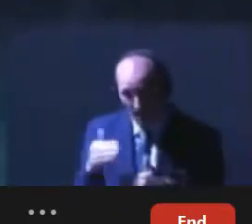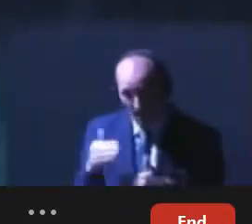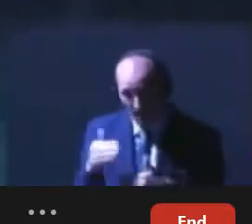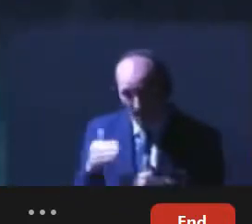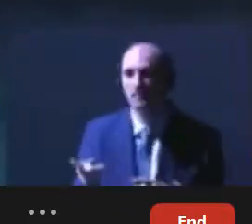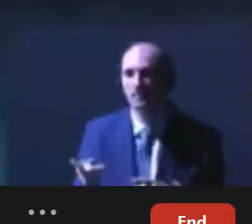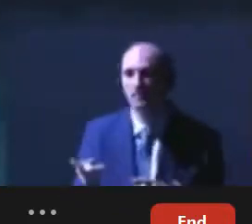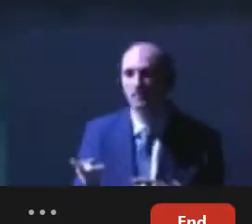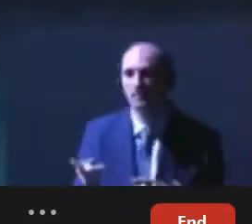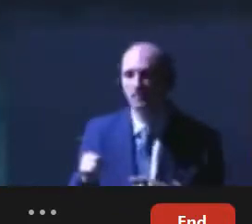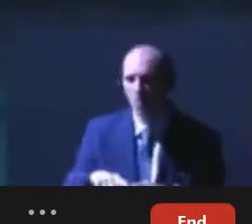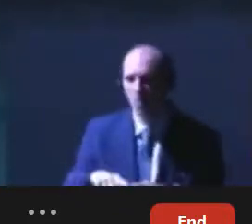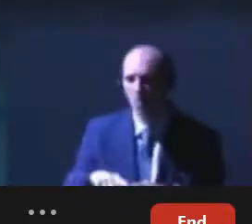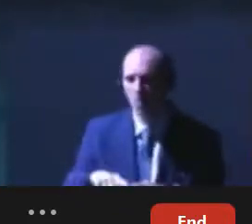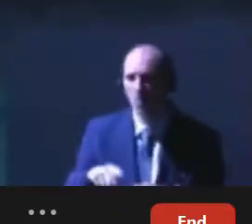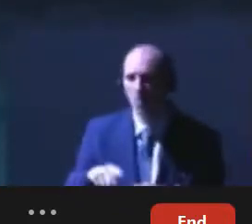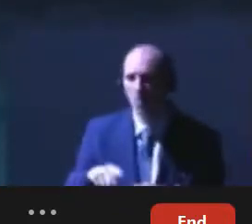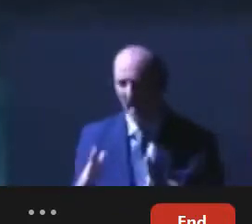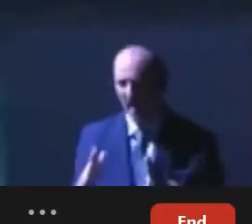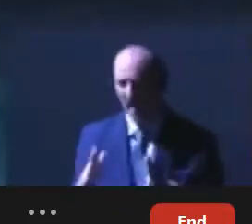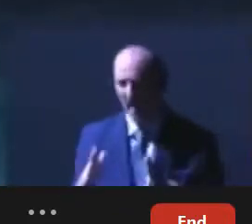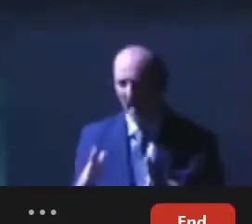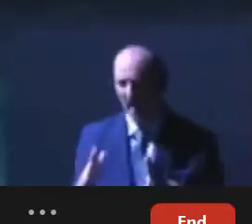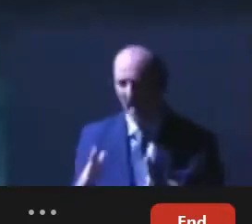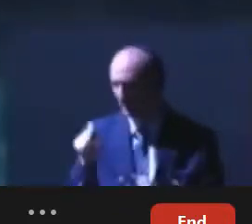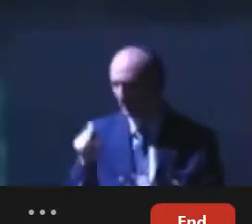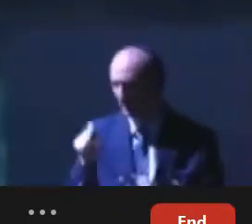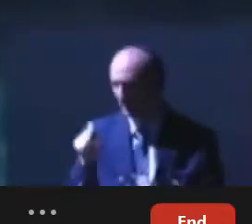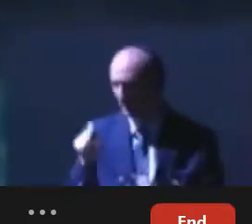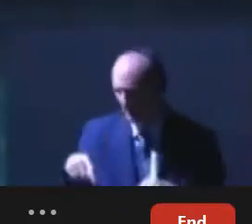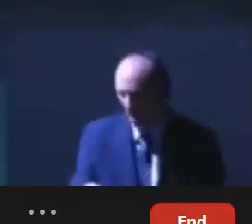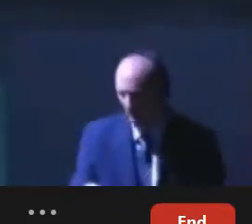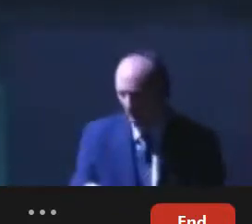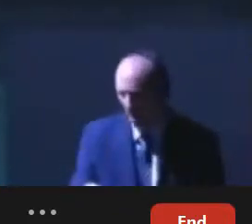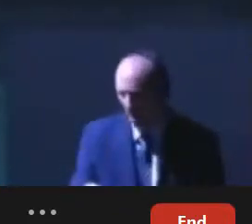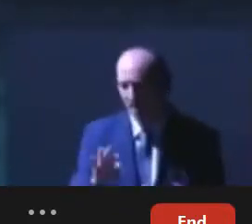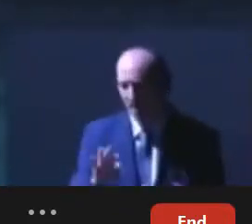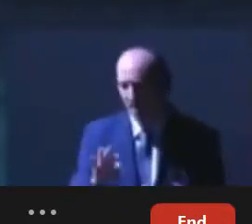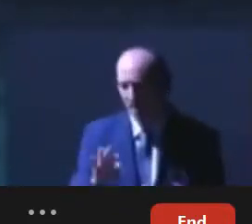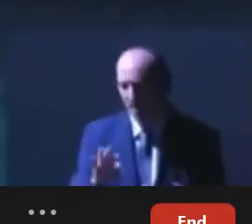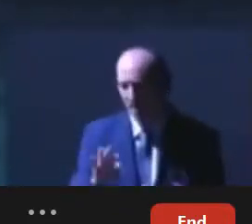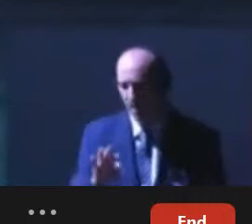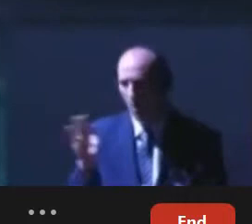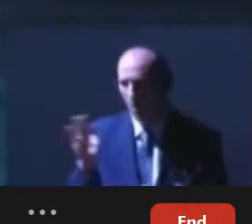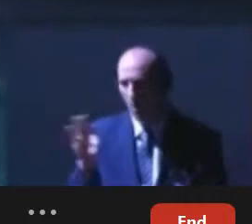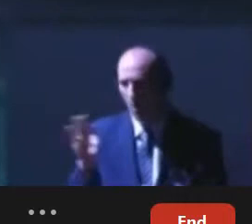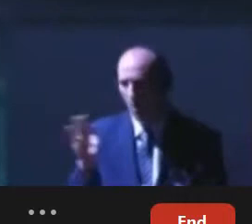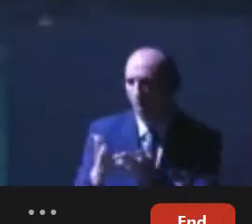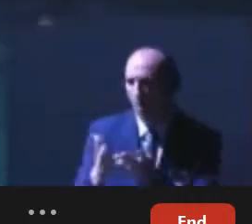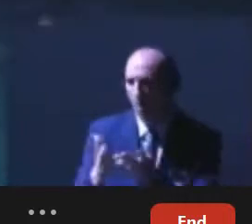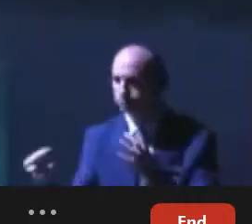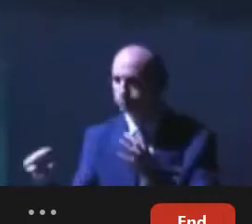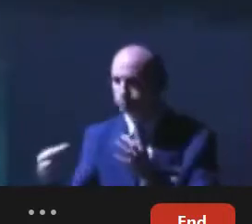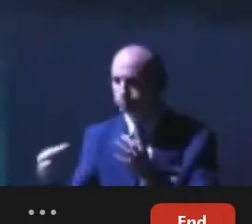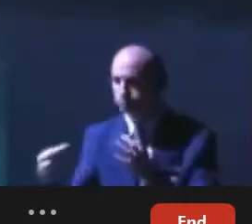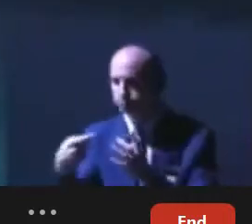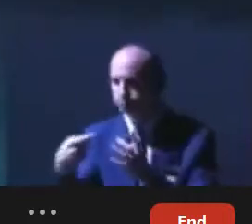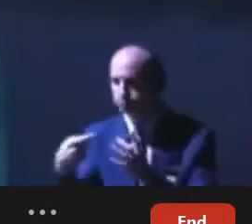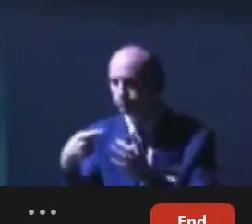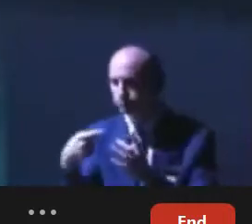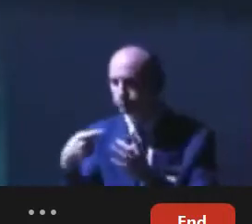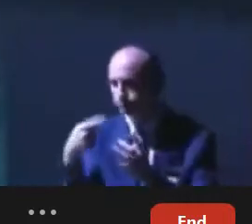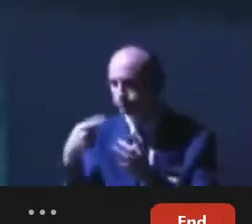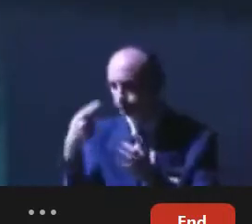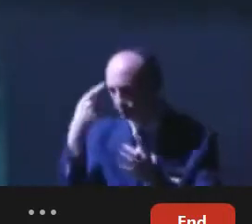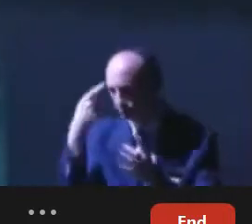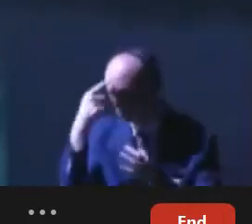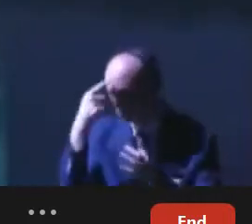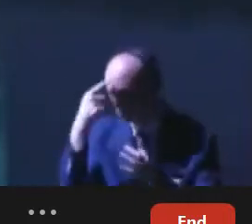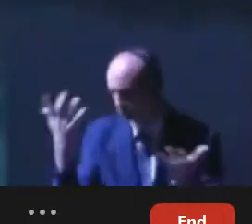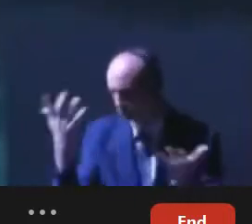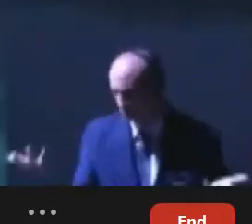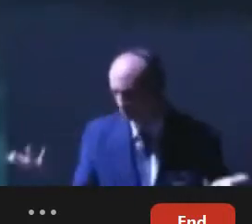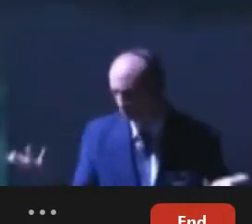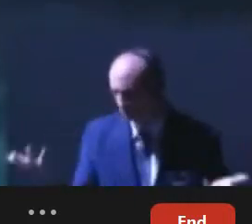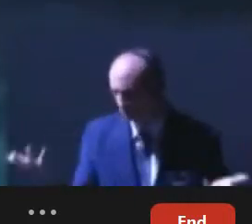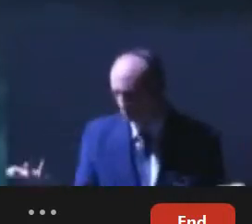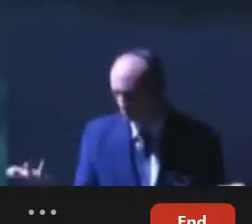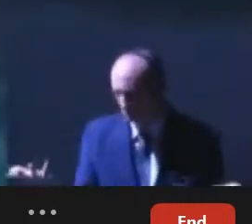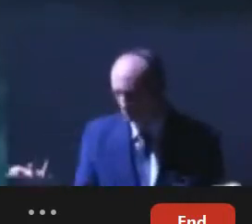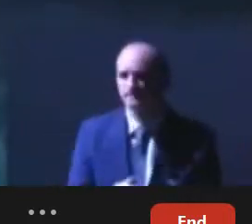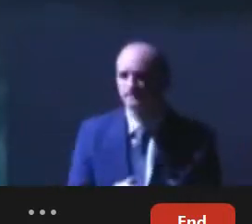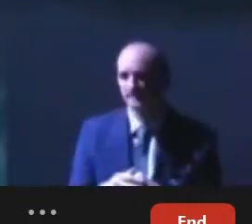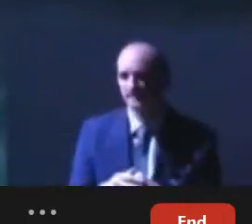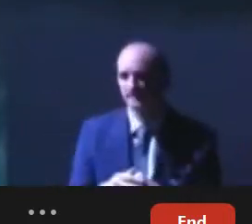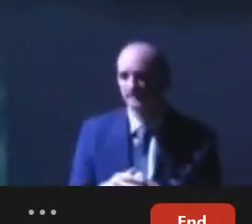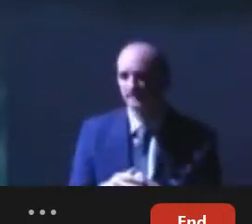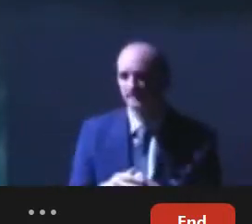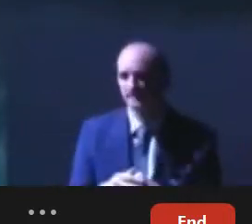nói là không có lệnh, là đôi khi là chúng ta có cảm giác là chúng ta không biết là đi về đâu. Chúng ta đã không biết là chúng ta đang đi về